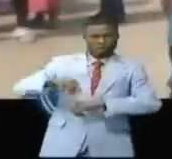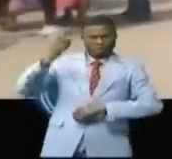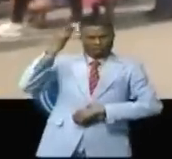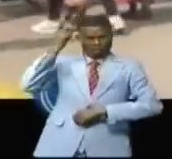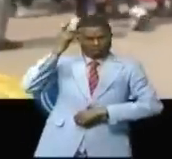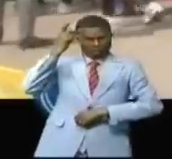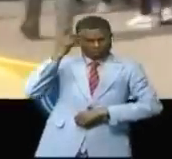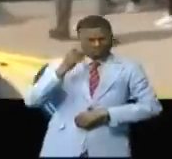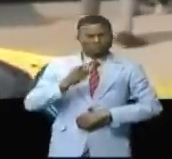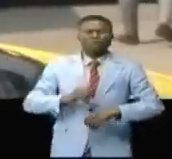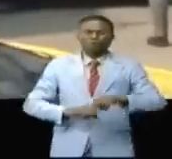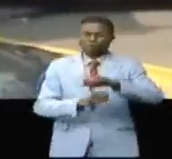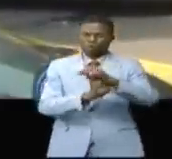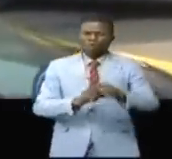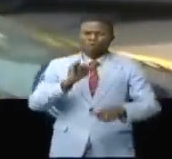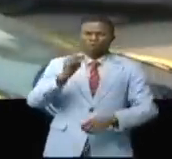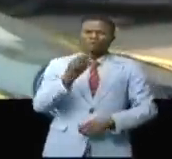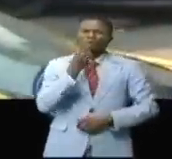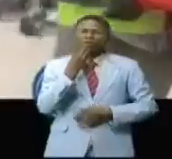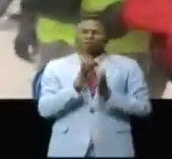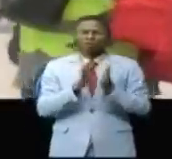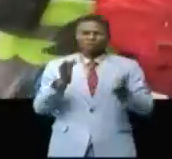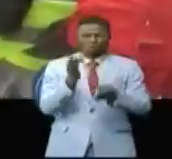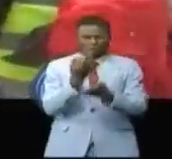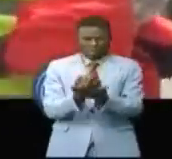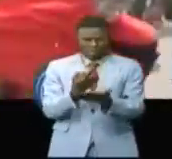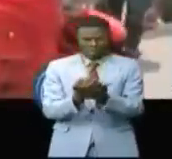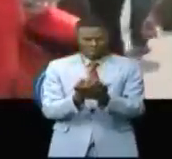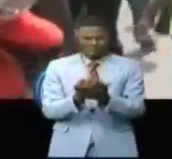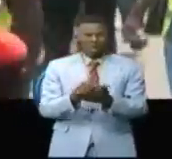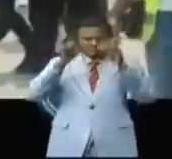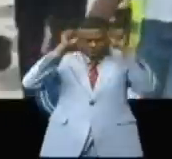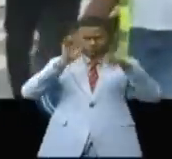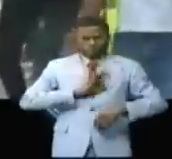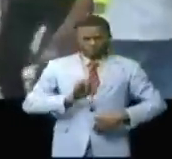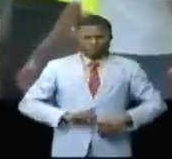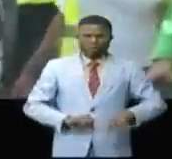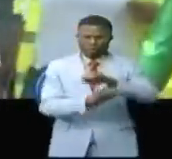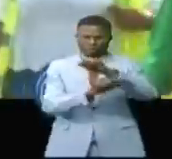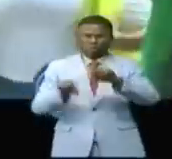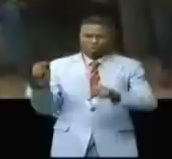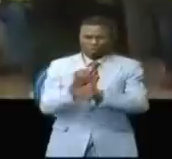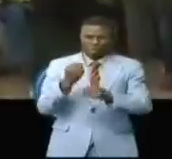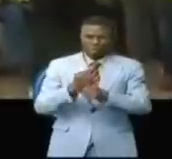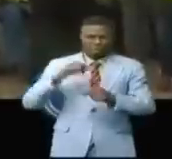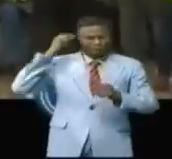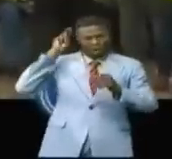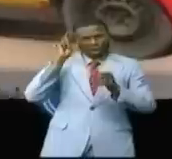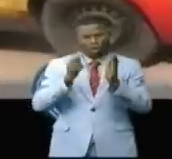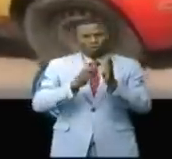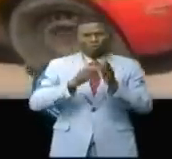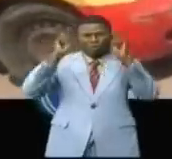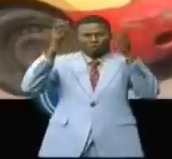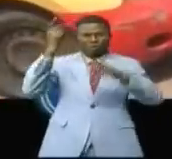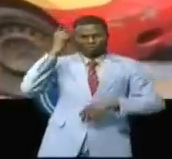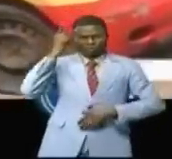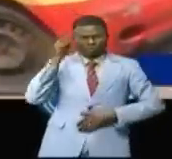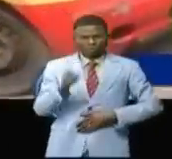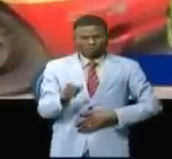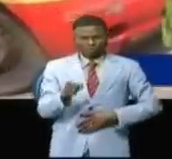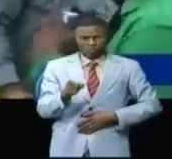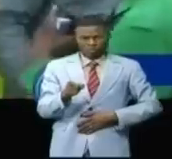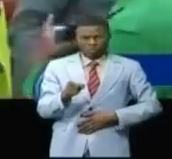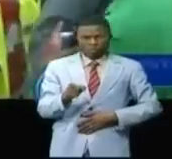vont être ce que lee chef et pour le chef de l'état ils vont devoir accompagner l'action du gouverneur de la ville de kinshasa signalons que à